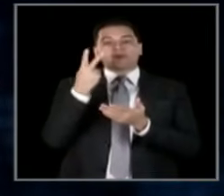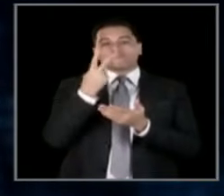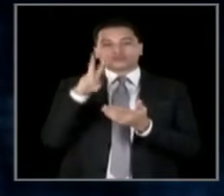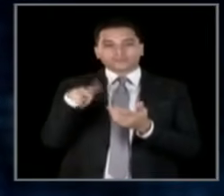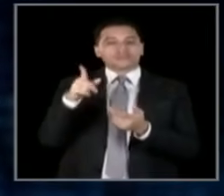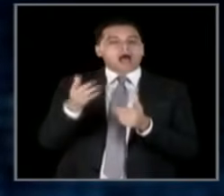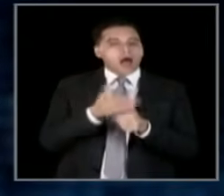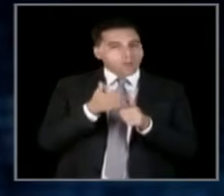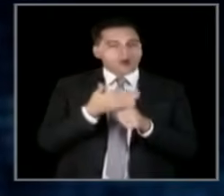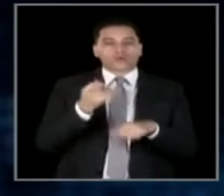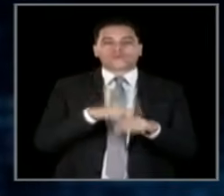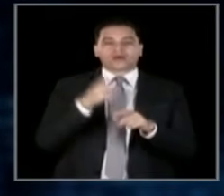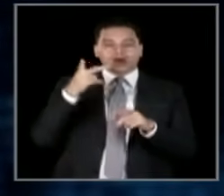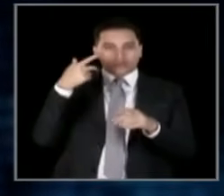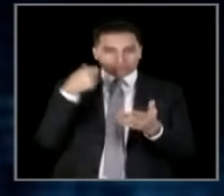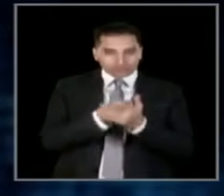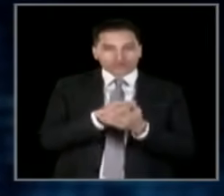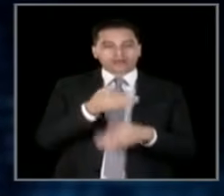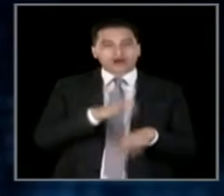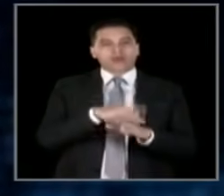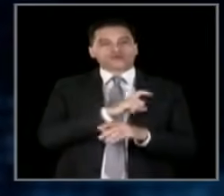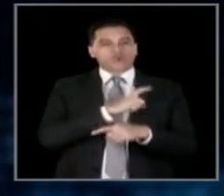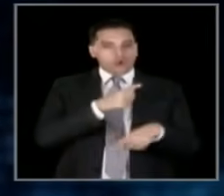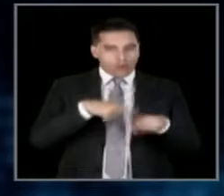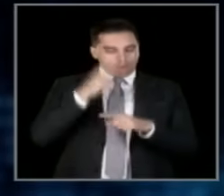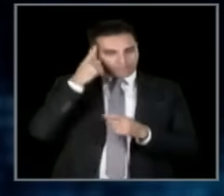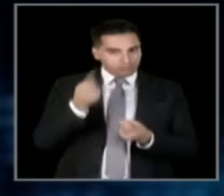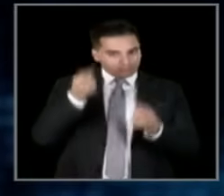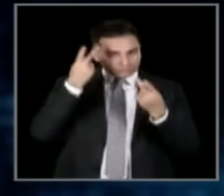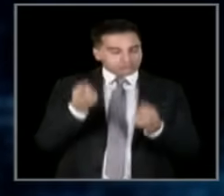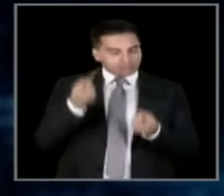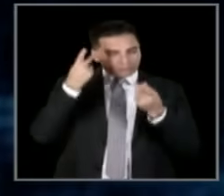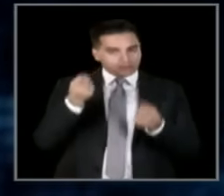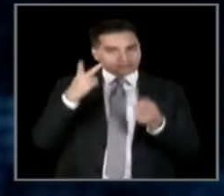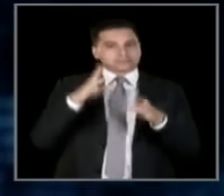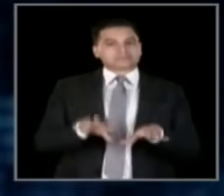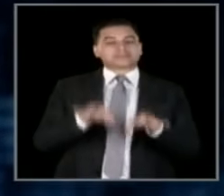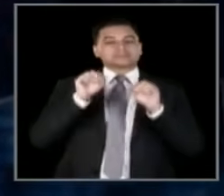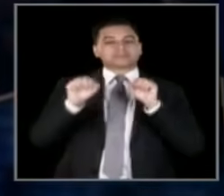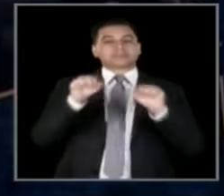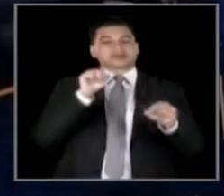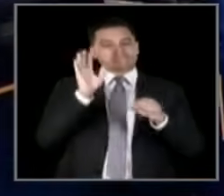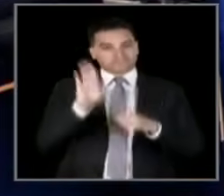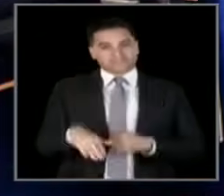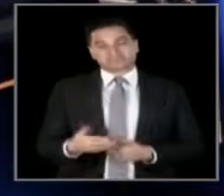2017-2018، كما حصل بعض طلاب المدرسة على براءات اختراع علمية في مسابقة الأيسف.